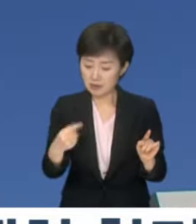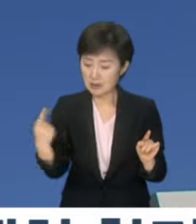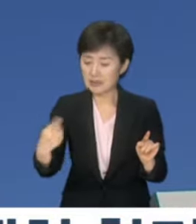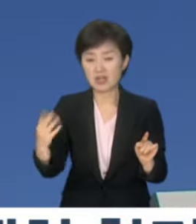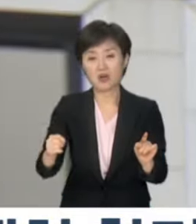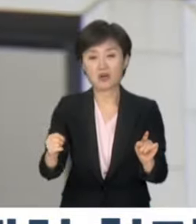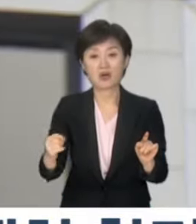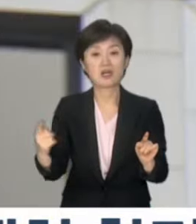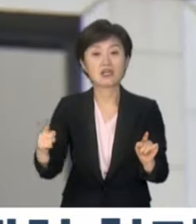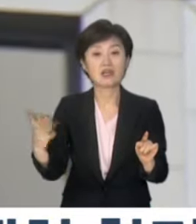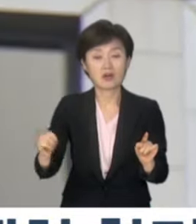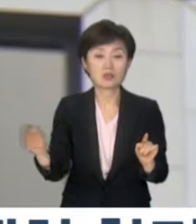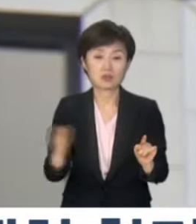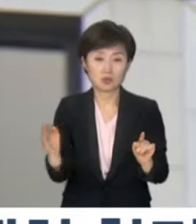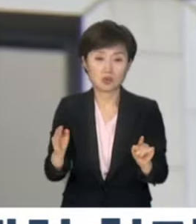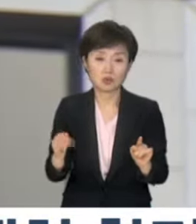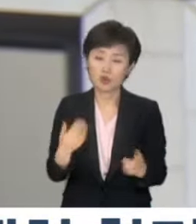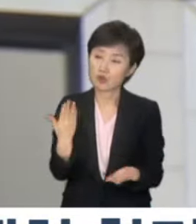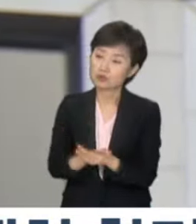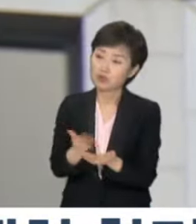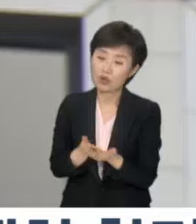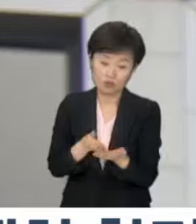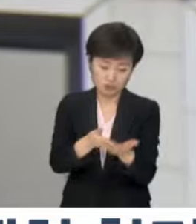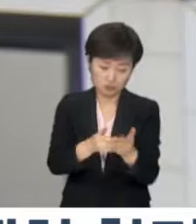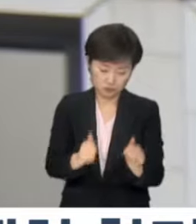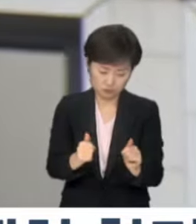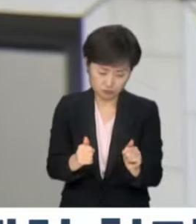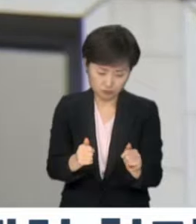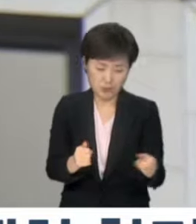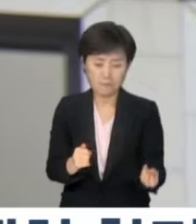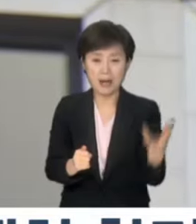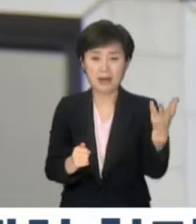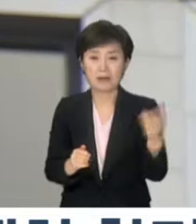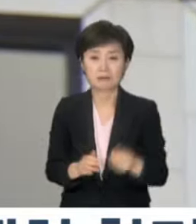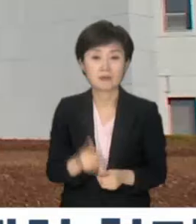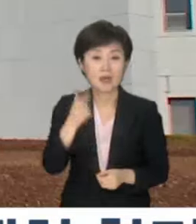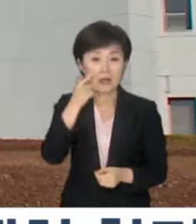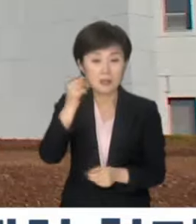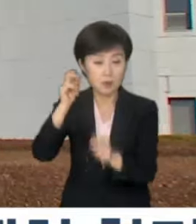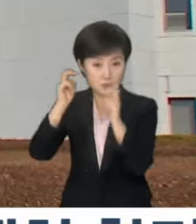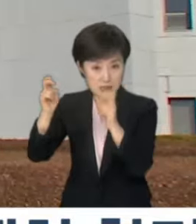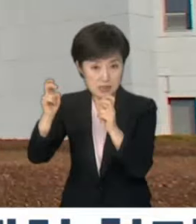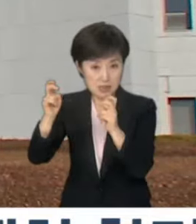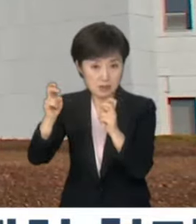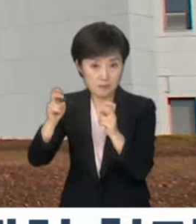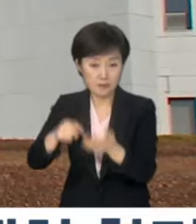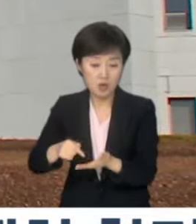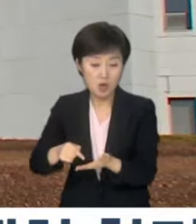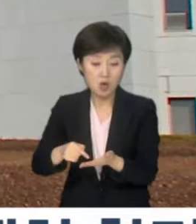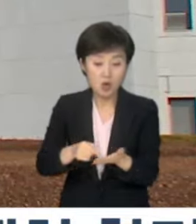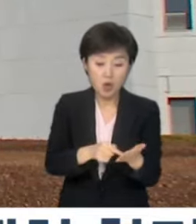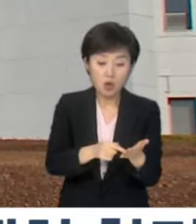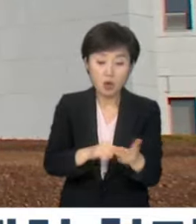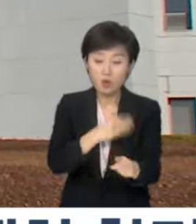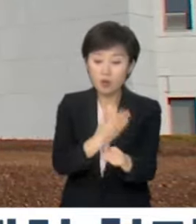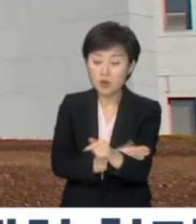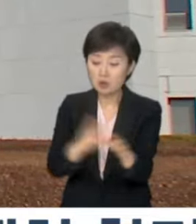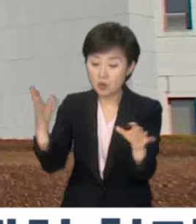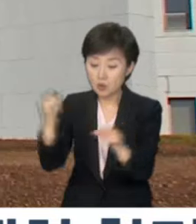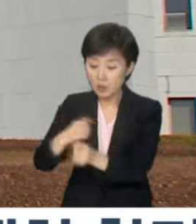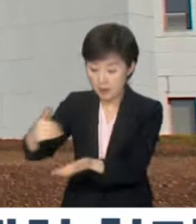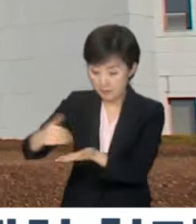1억 원을 배상하라고 한 원심을 확정했습니다. 대법원은 일본 기업의 청구권 소멸시효 완성